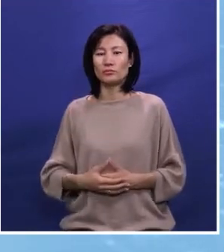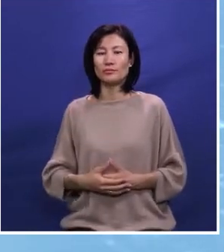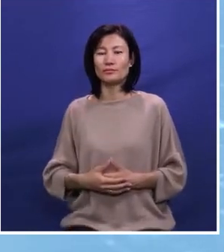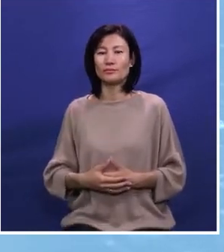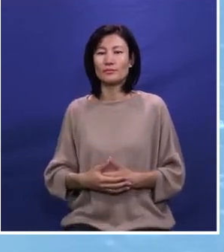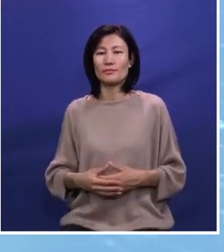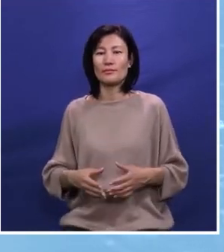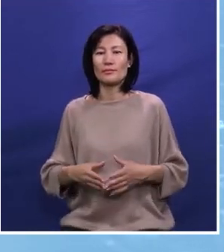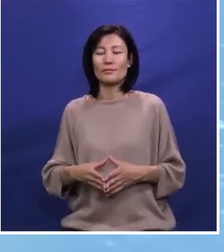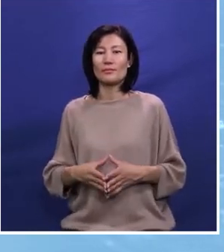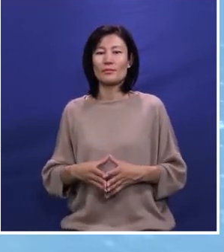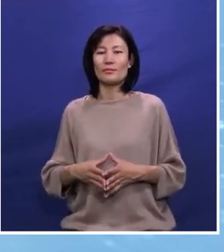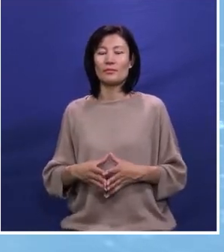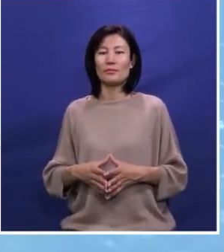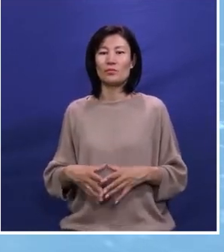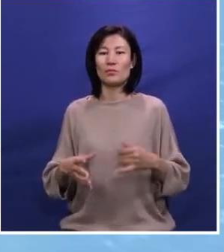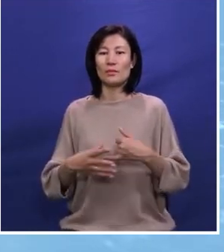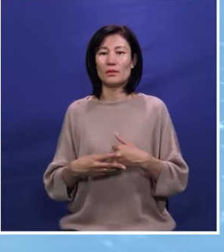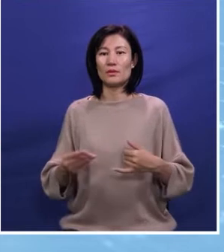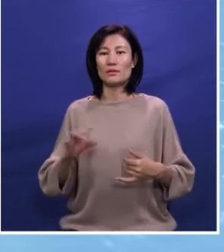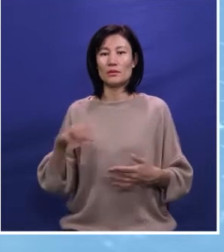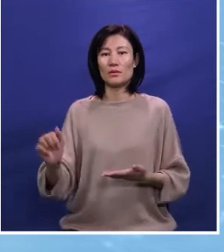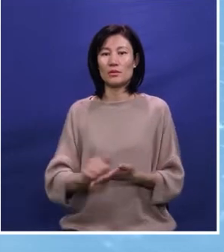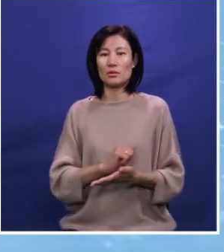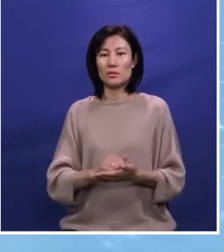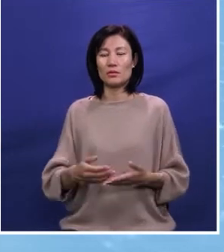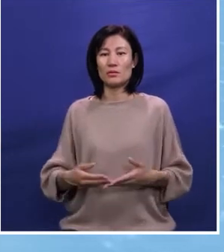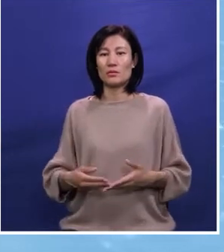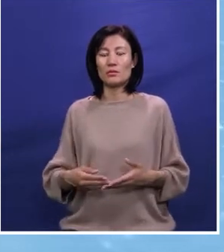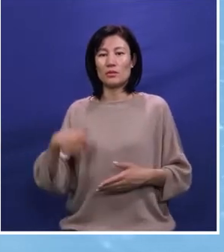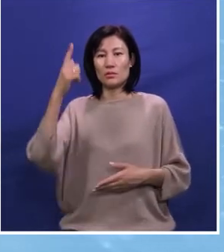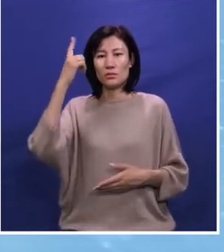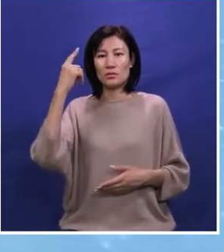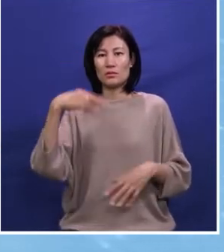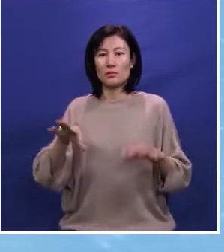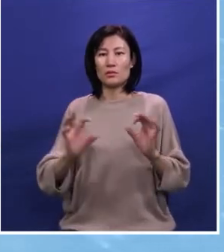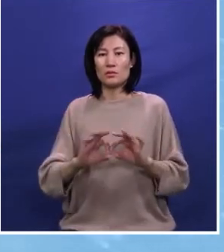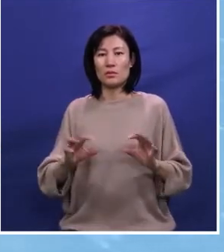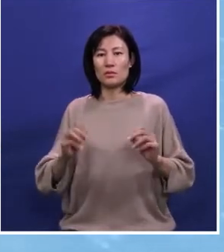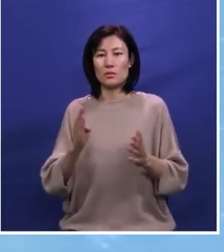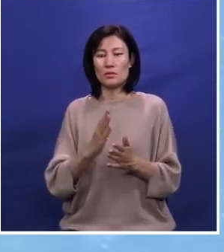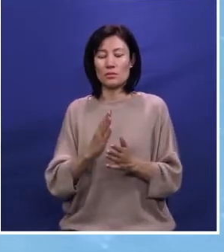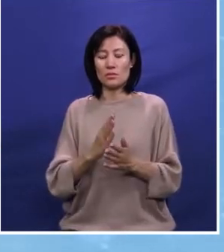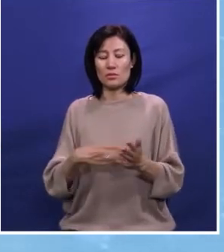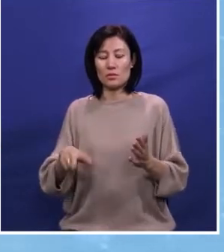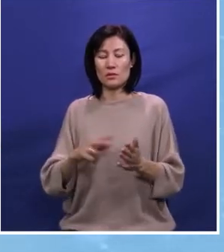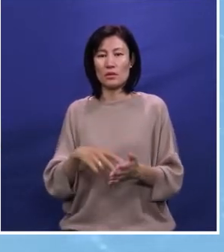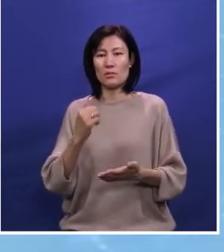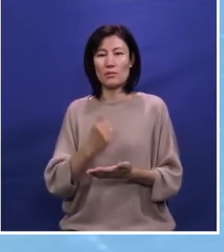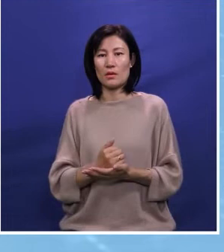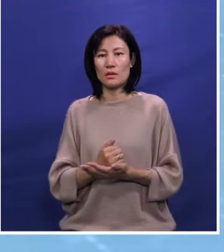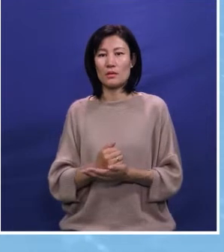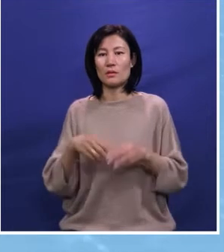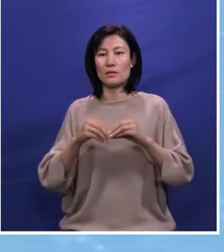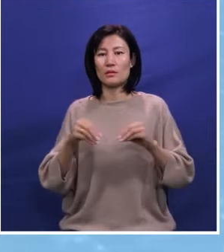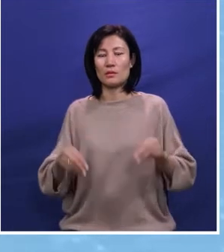Хасанов Абдухарға жердің құжаттардың рәсімдеу тәртібі түсіндірілді. Жер кодексінің 98-ші бабына сәйкес жердің